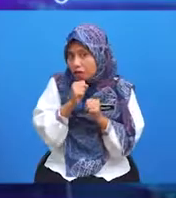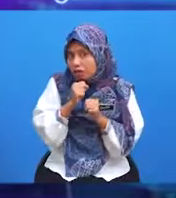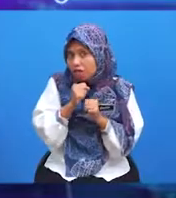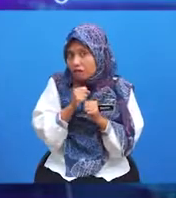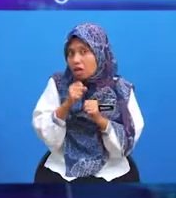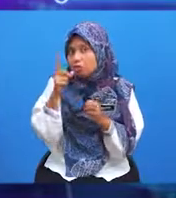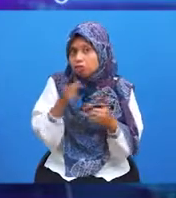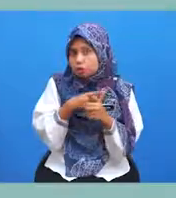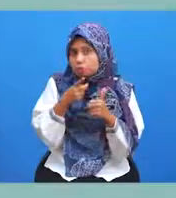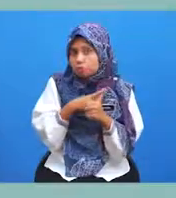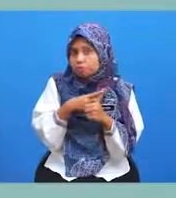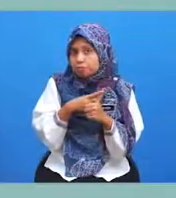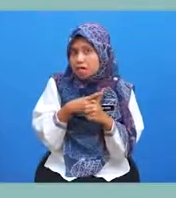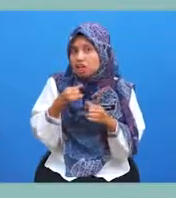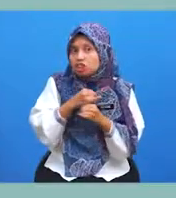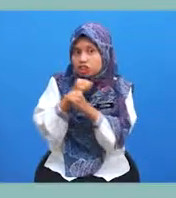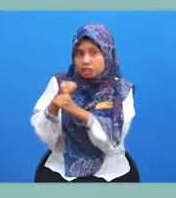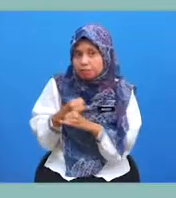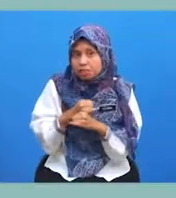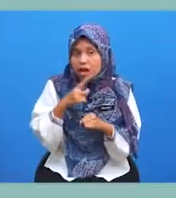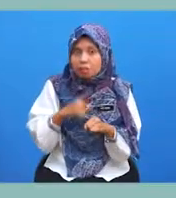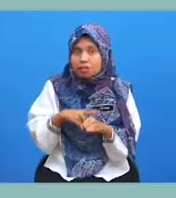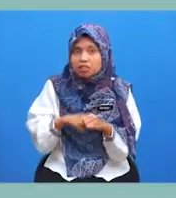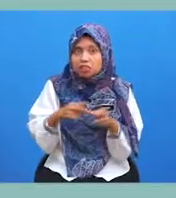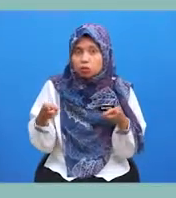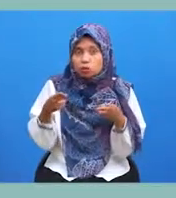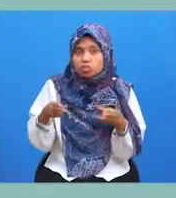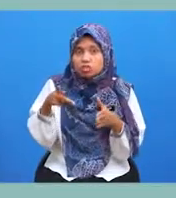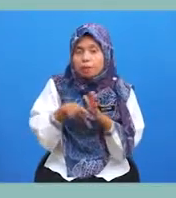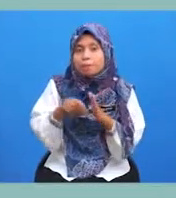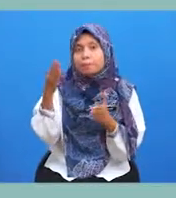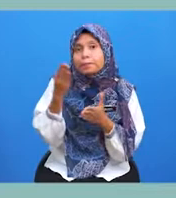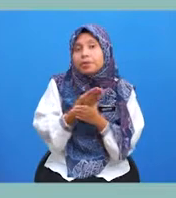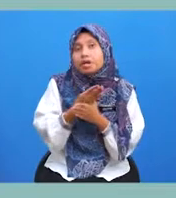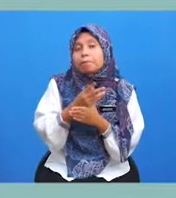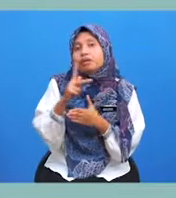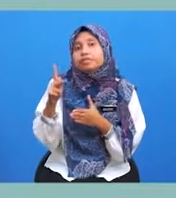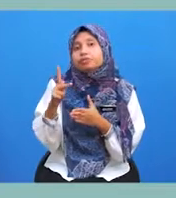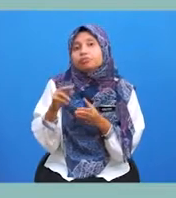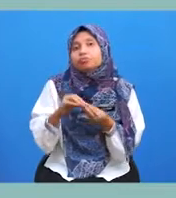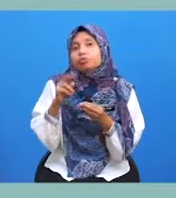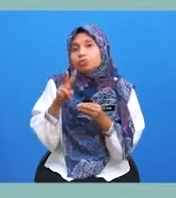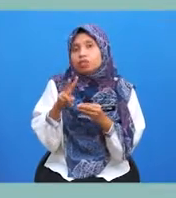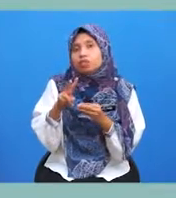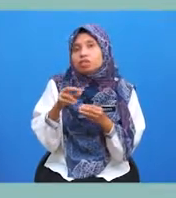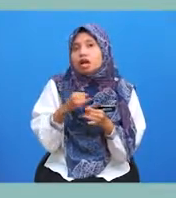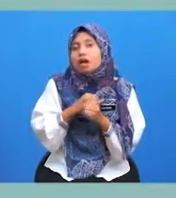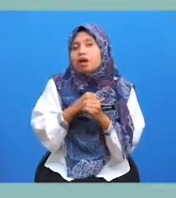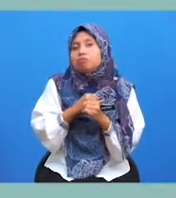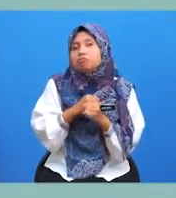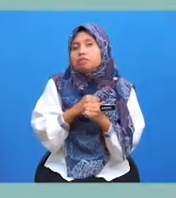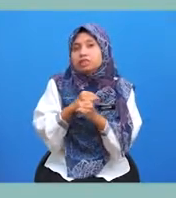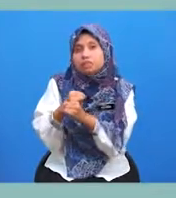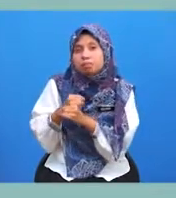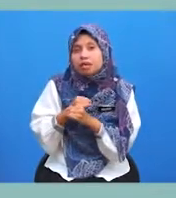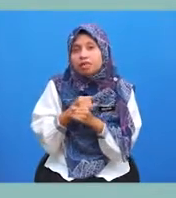dapat, pertama, menjimatkan masa urusan perbankan. Kedua,